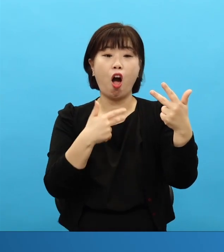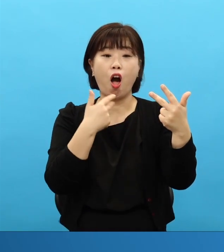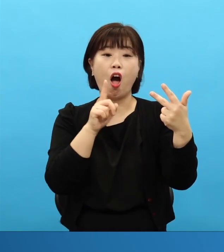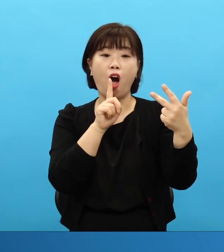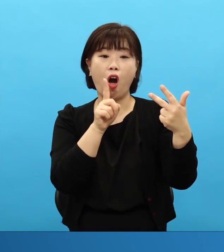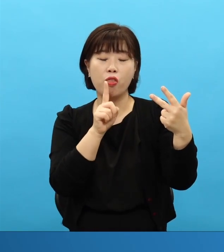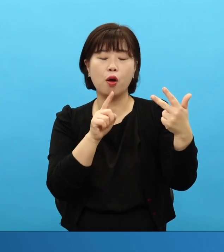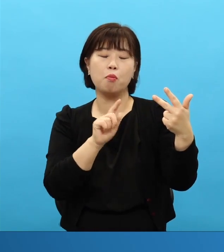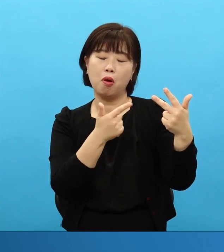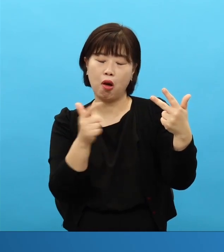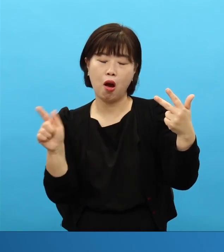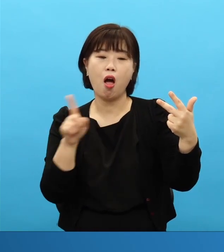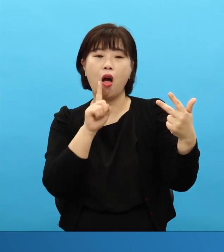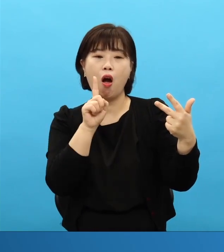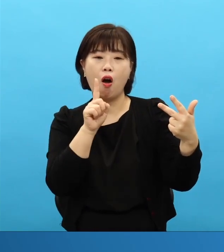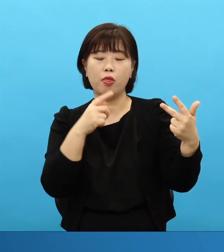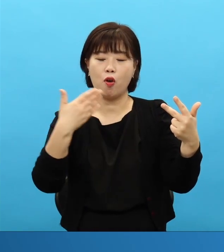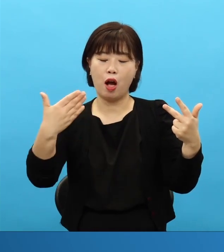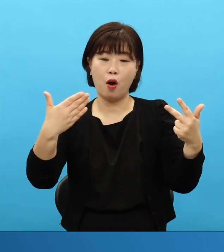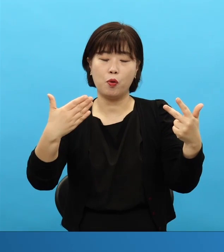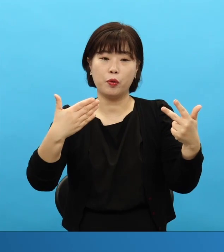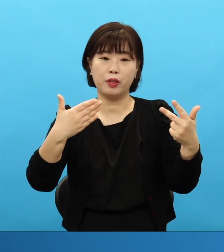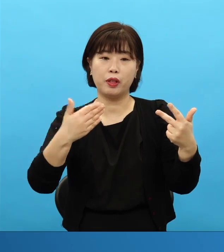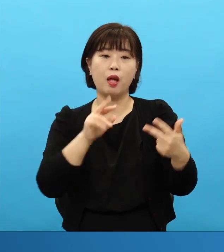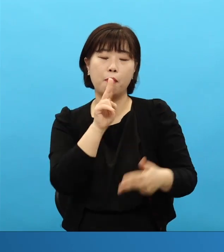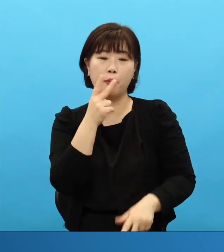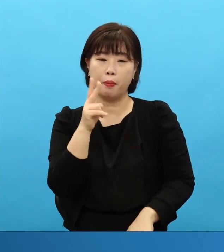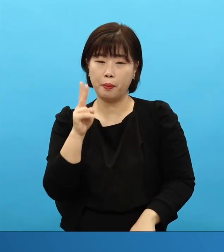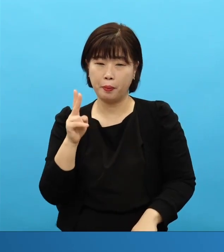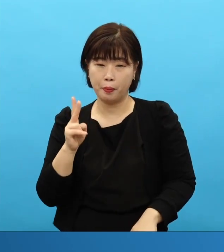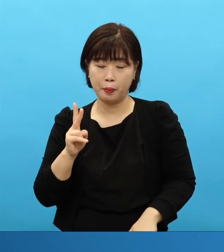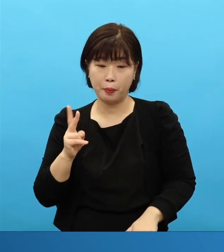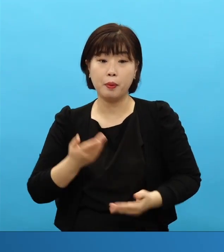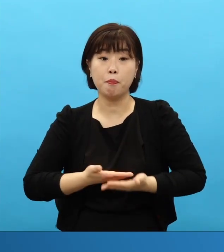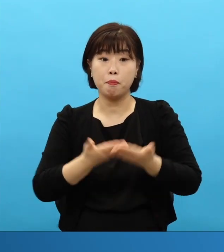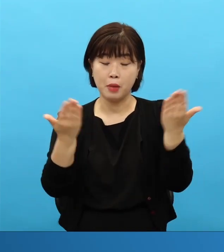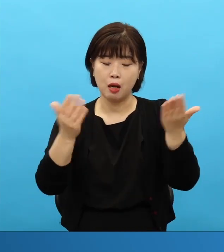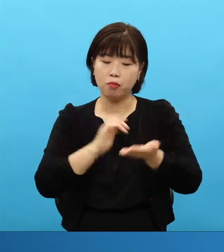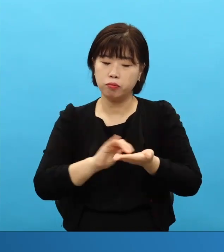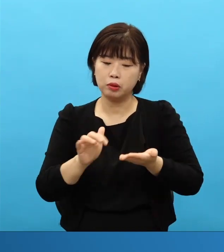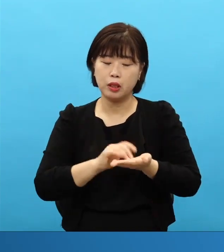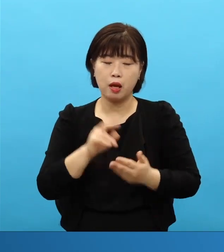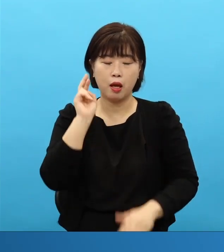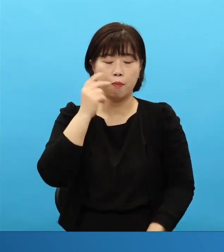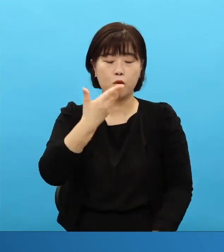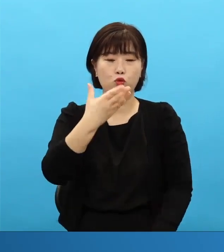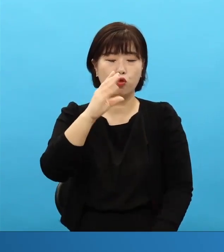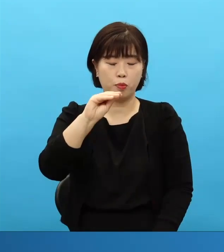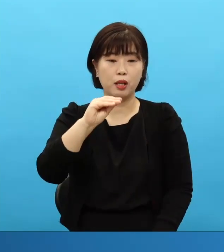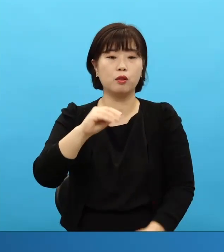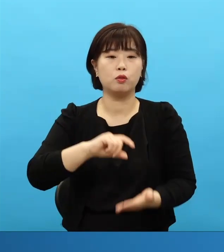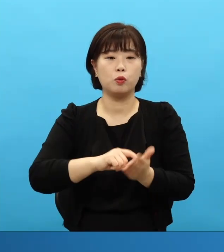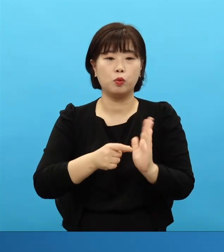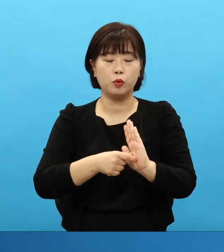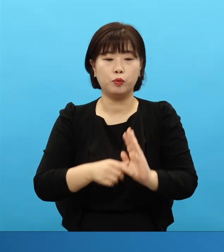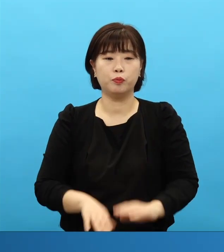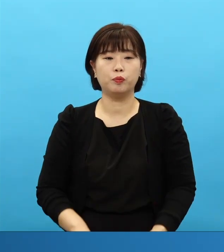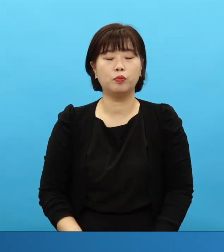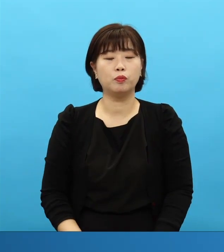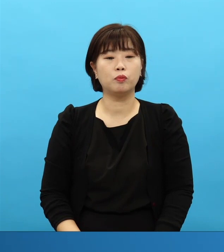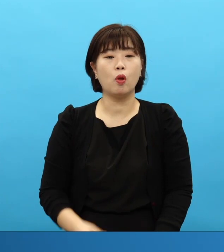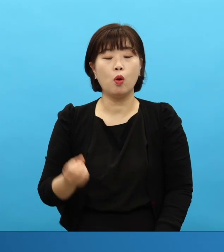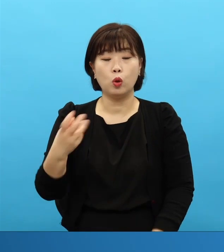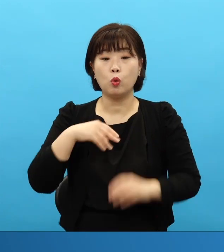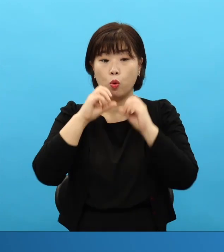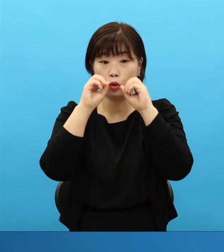출간합니다. 그 수량이 9만 권에 달합니다. 또 현장에서 가장 많이 원하던 전도